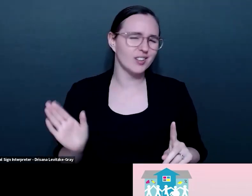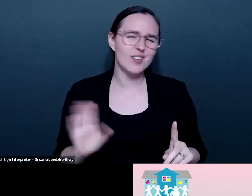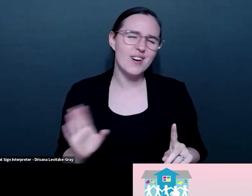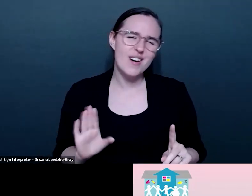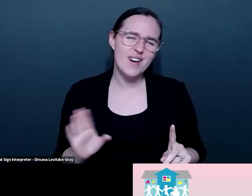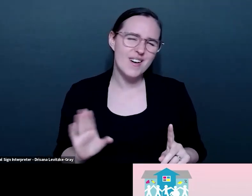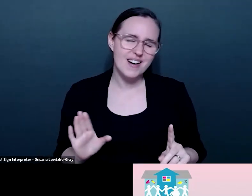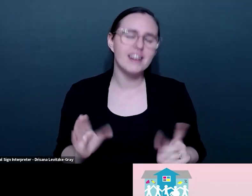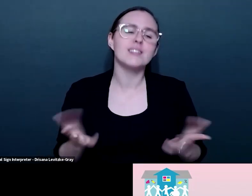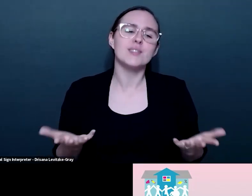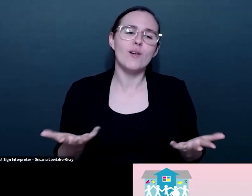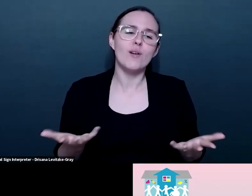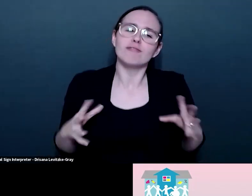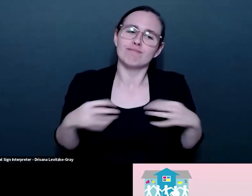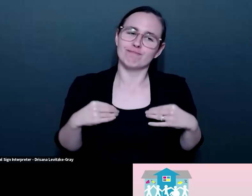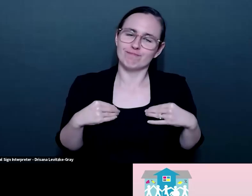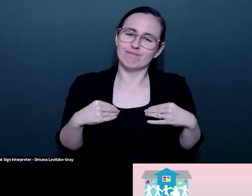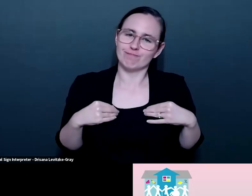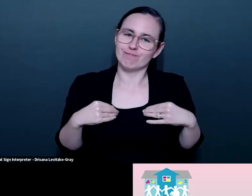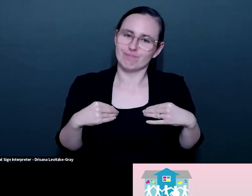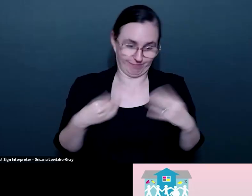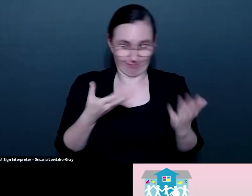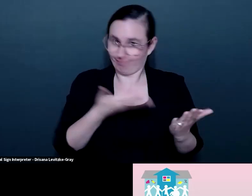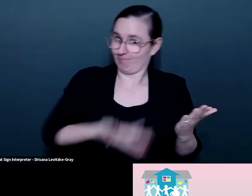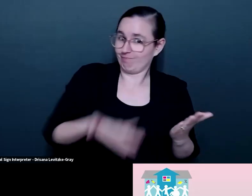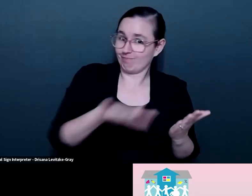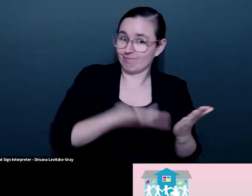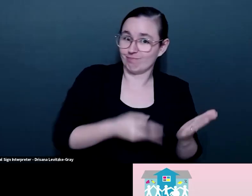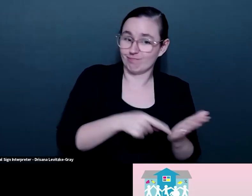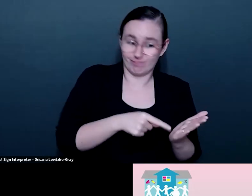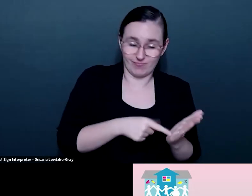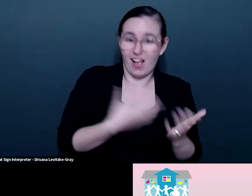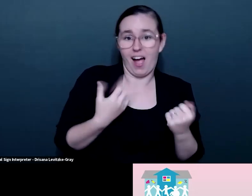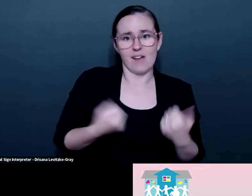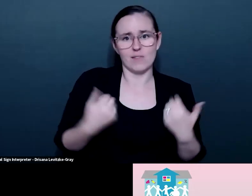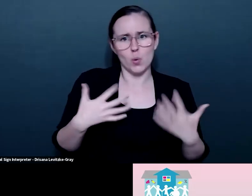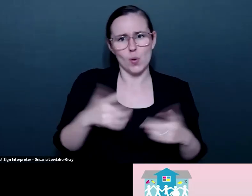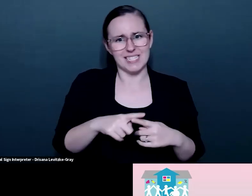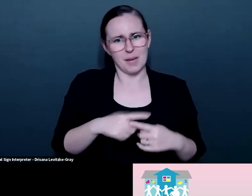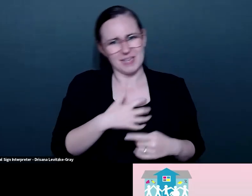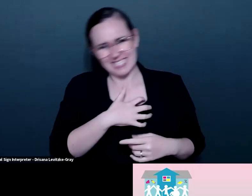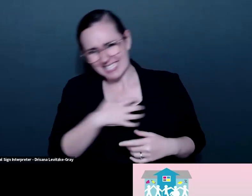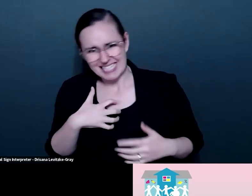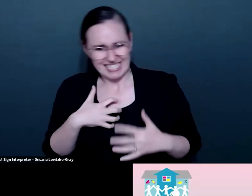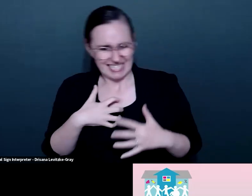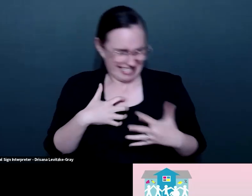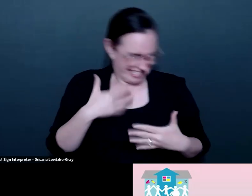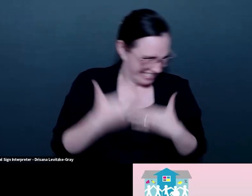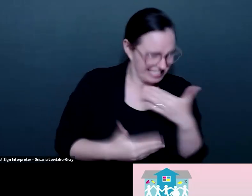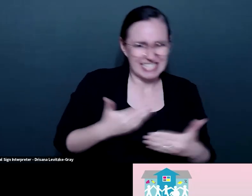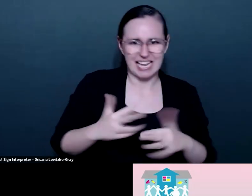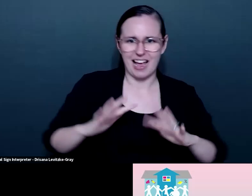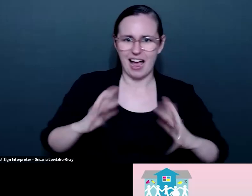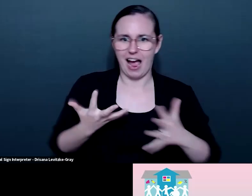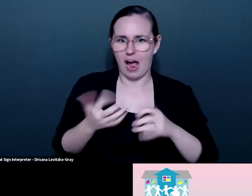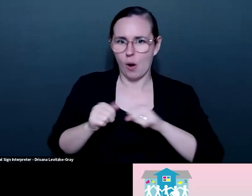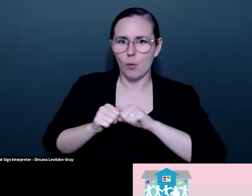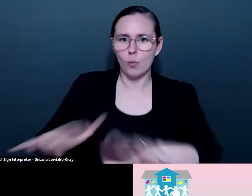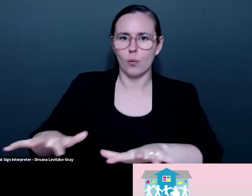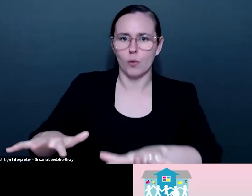niveaux, l'enfant a besoin aussi d'un encouragement qu'on doit aussi